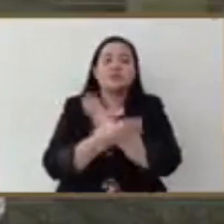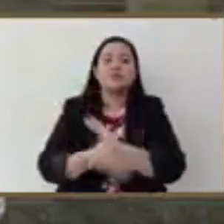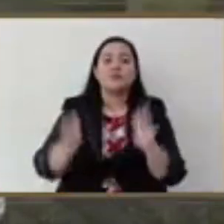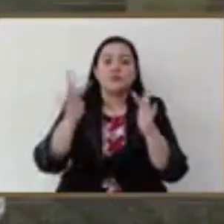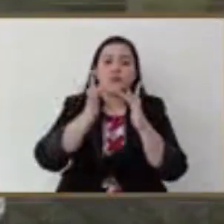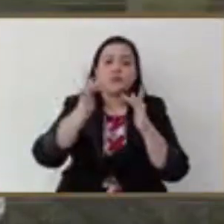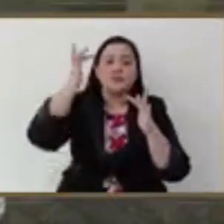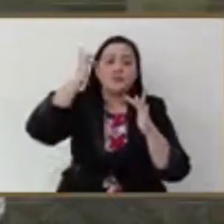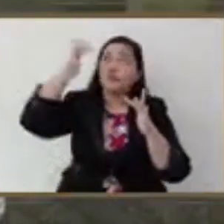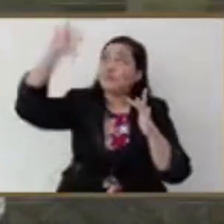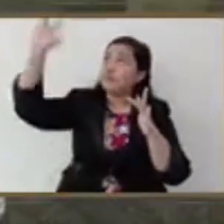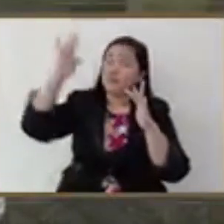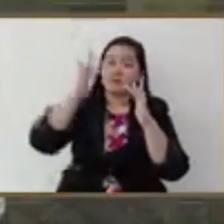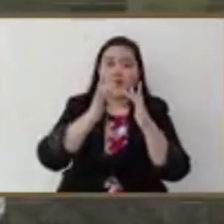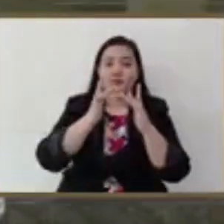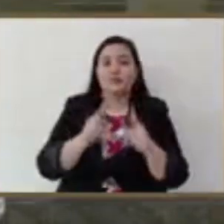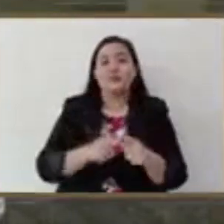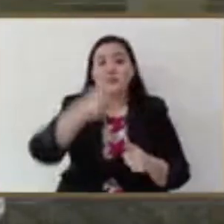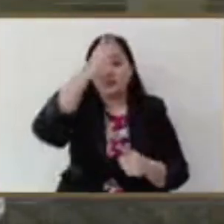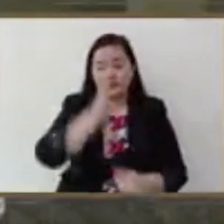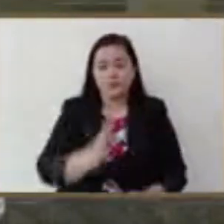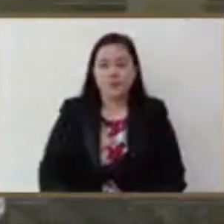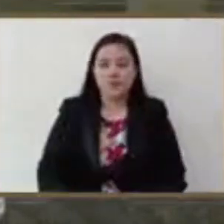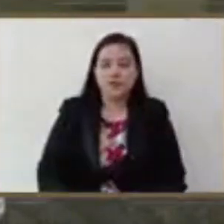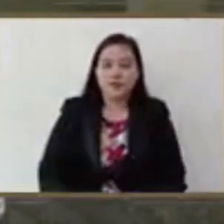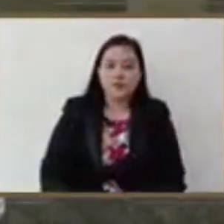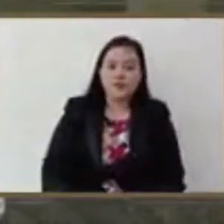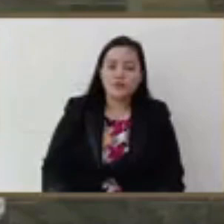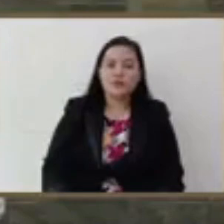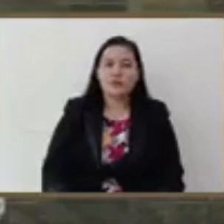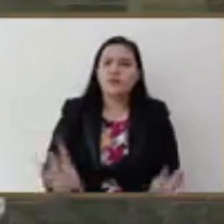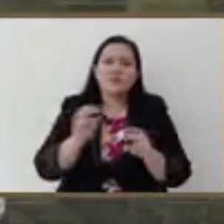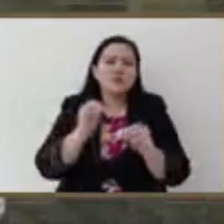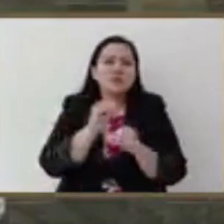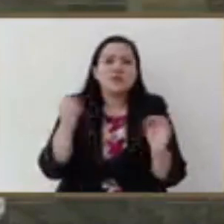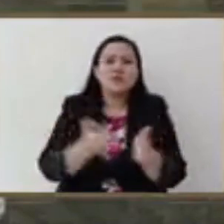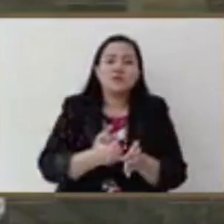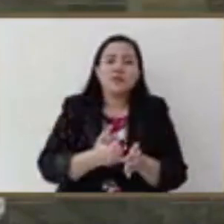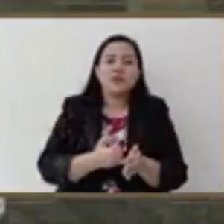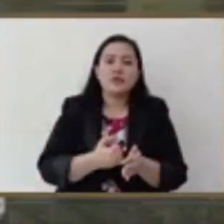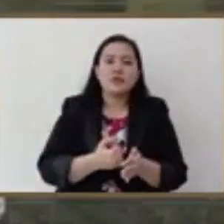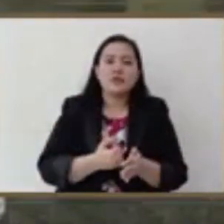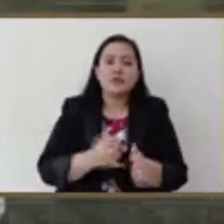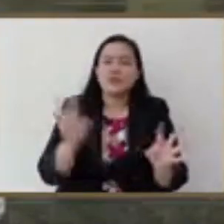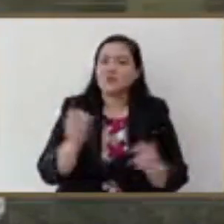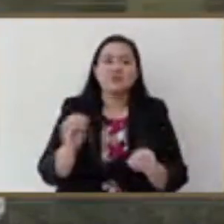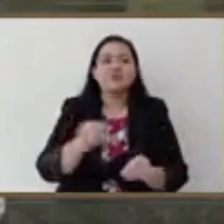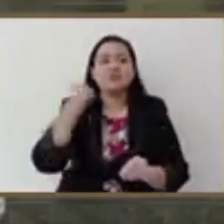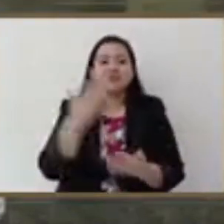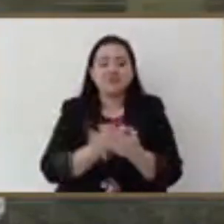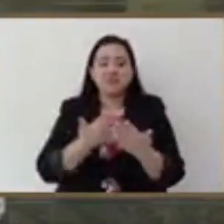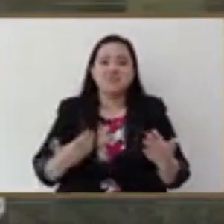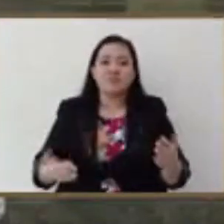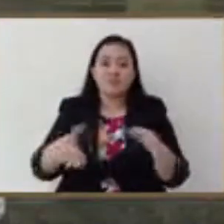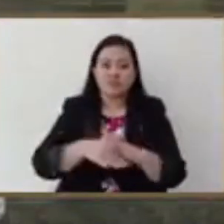yan po ang magde-develop ng ating connection sa Diyos. Without it, kapatid, wala nang ibang bagay sa ibabaw ng